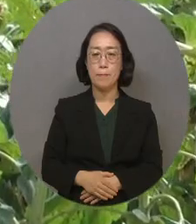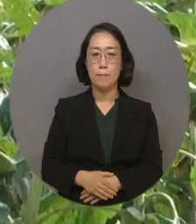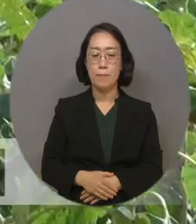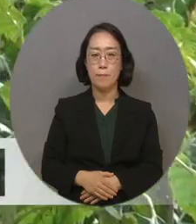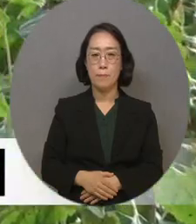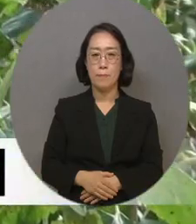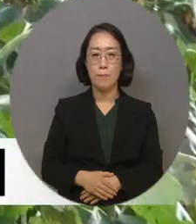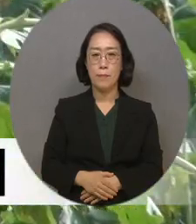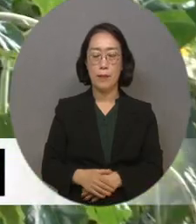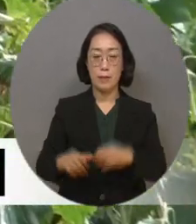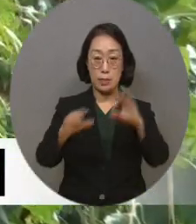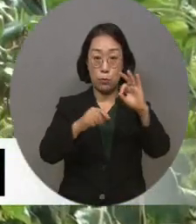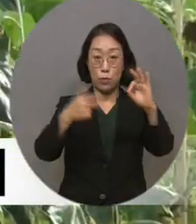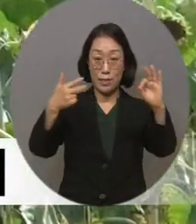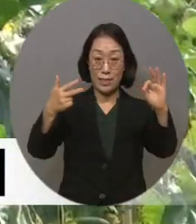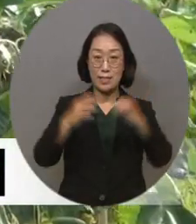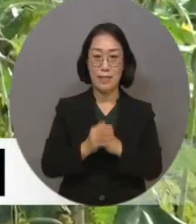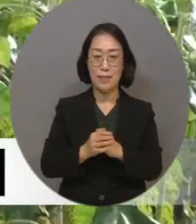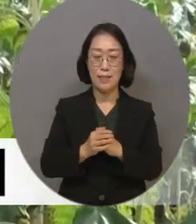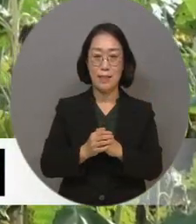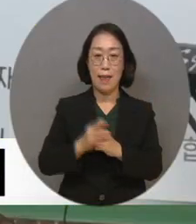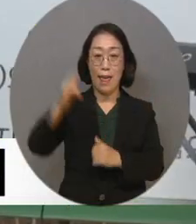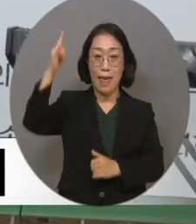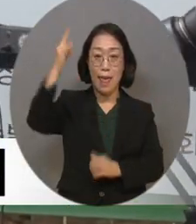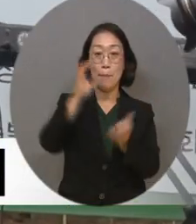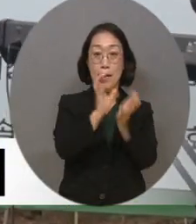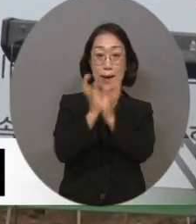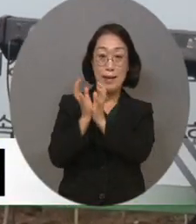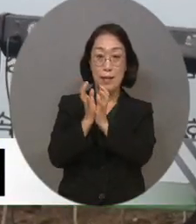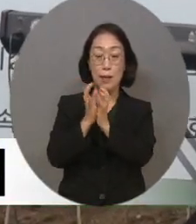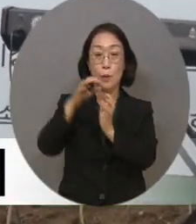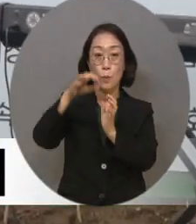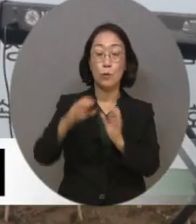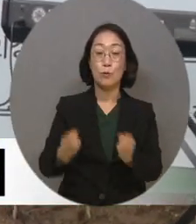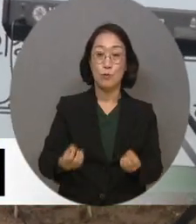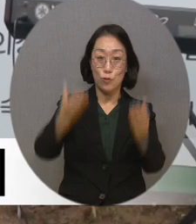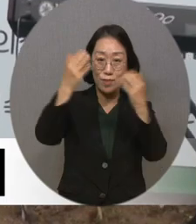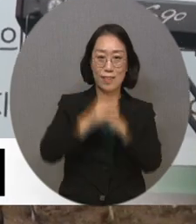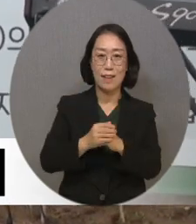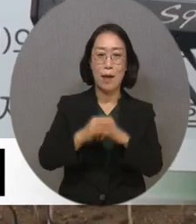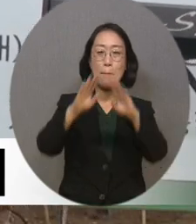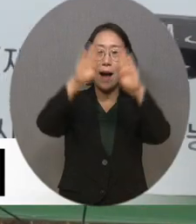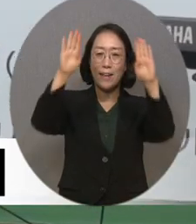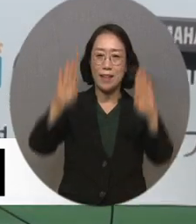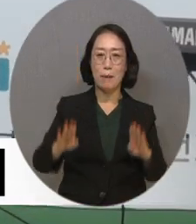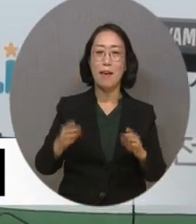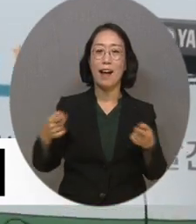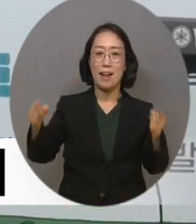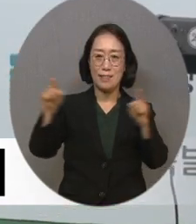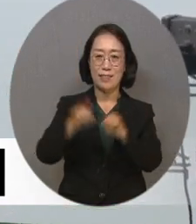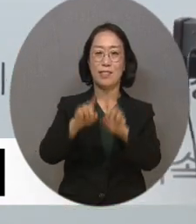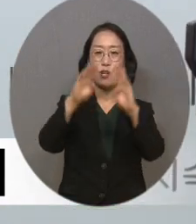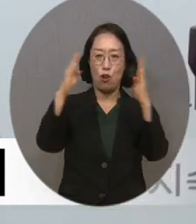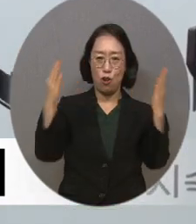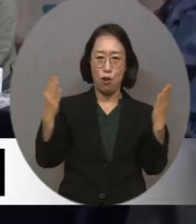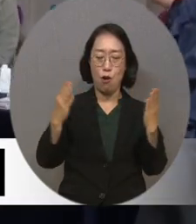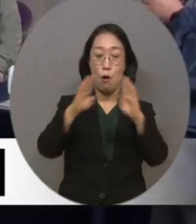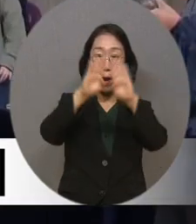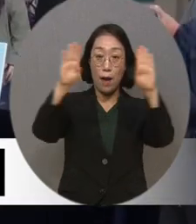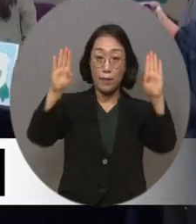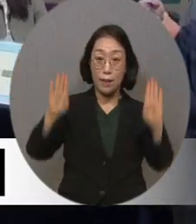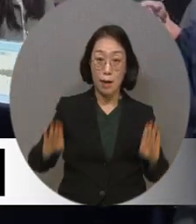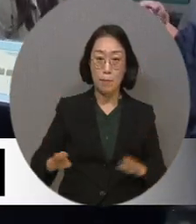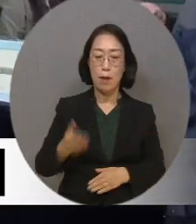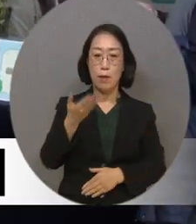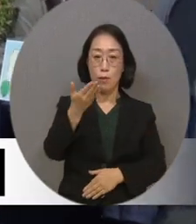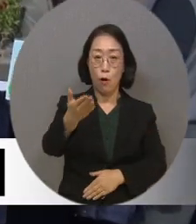지난 7일 의정부시 해바라기 축제 현장에서 의정부시 평생학습 박람회가 진행되었습니다. 이번 박람회는 너,